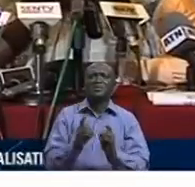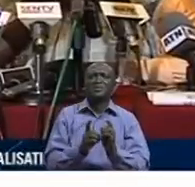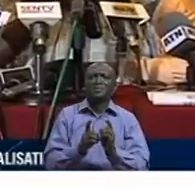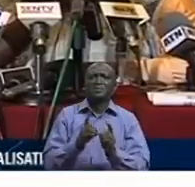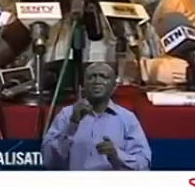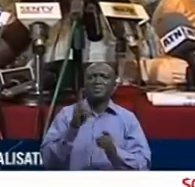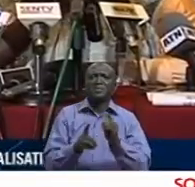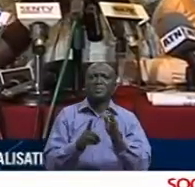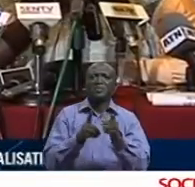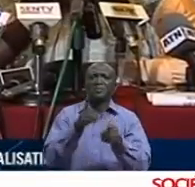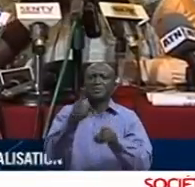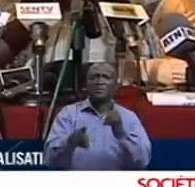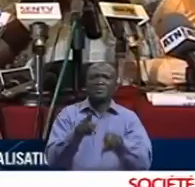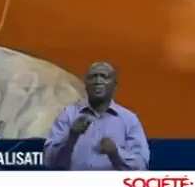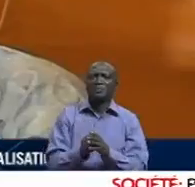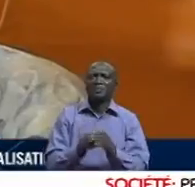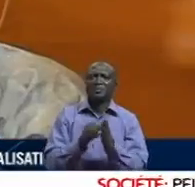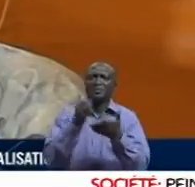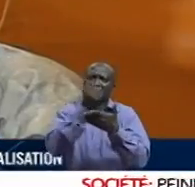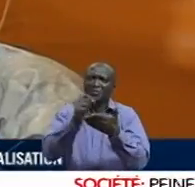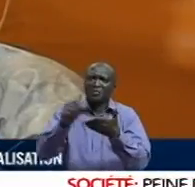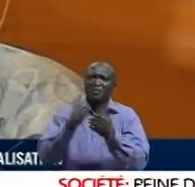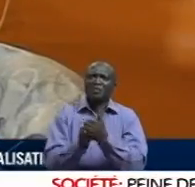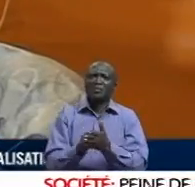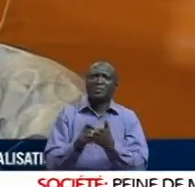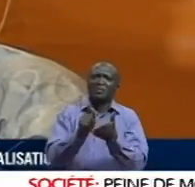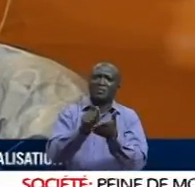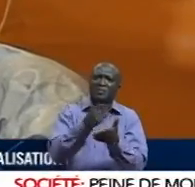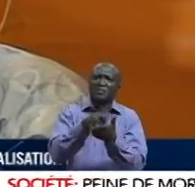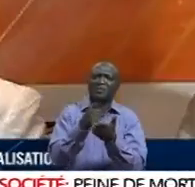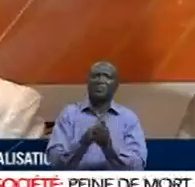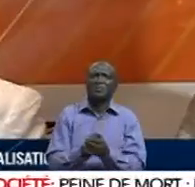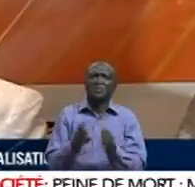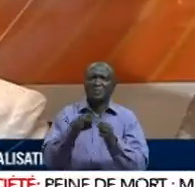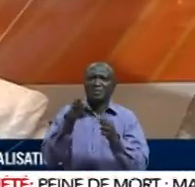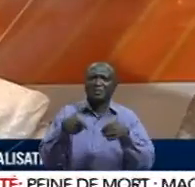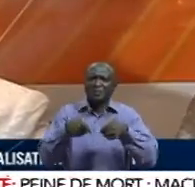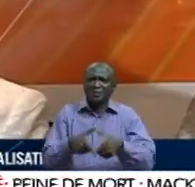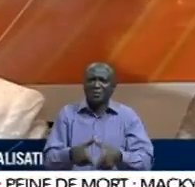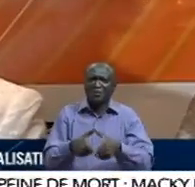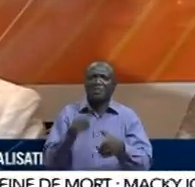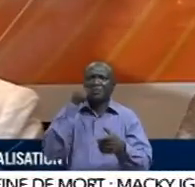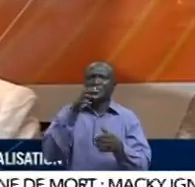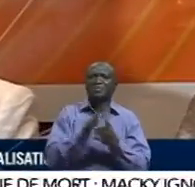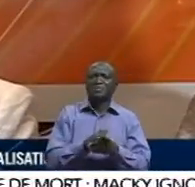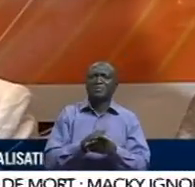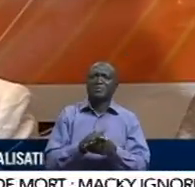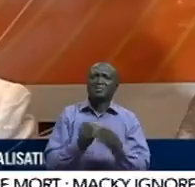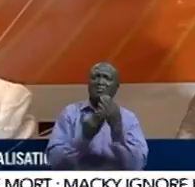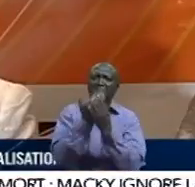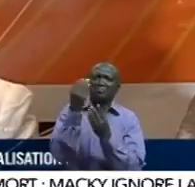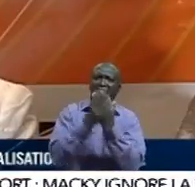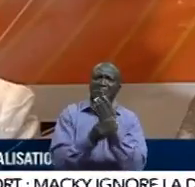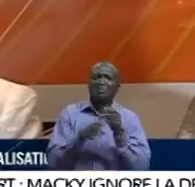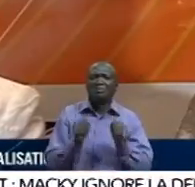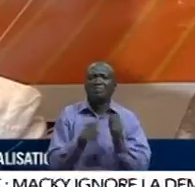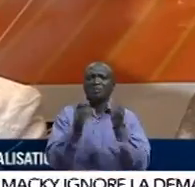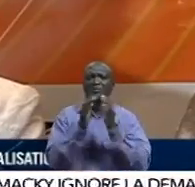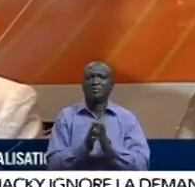rôle essentiel dans l'élaboration des textes mutilation génitale féminine mariage précoce mortalité